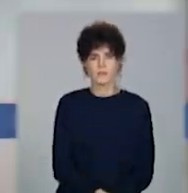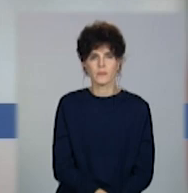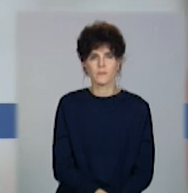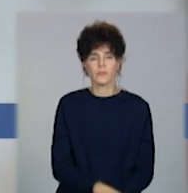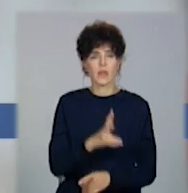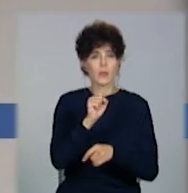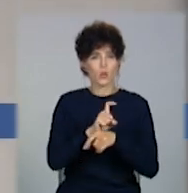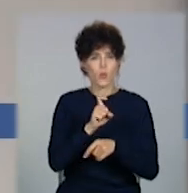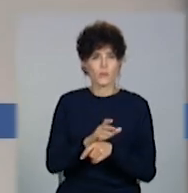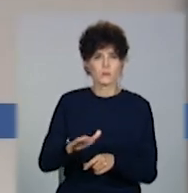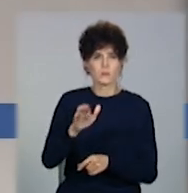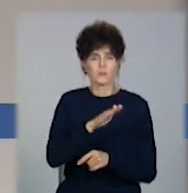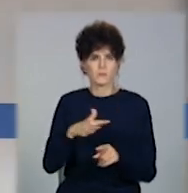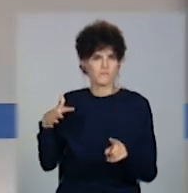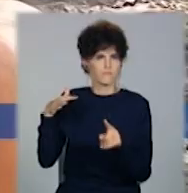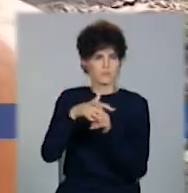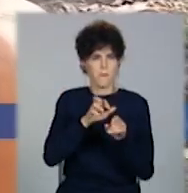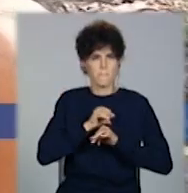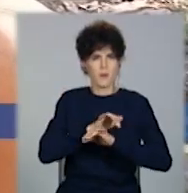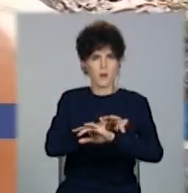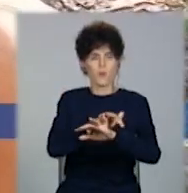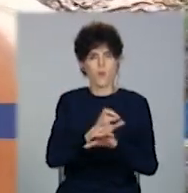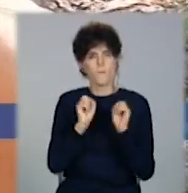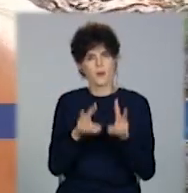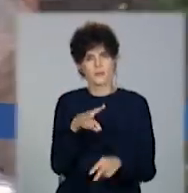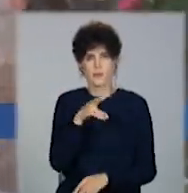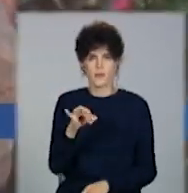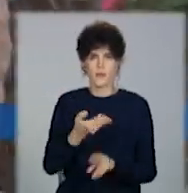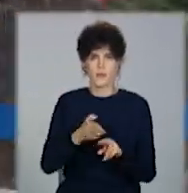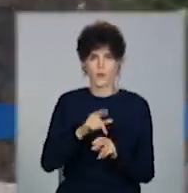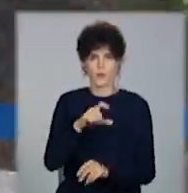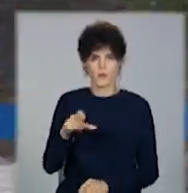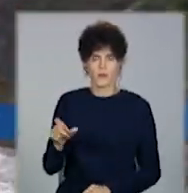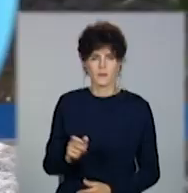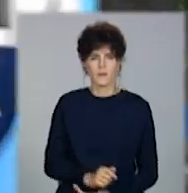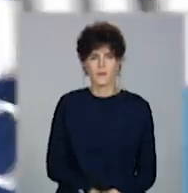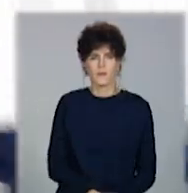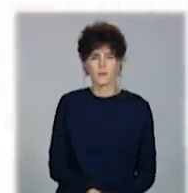На Донеччині нашестя величезних павуків. Чи небезпечні вони для людей?